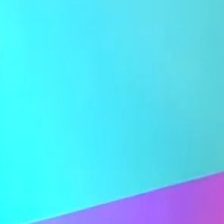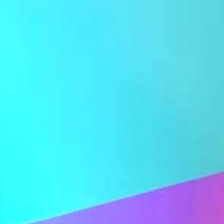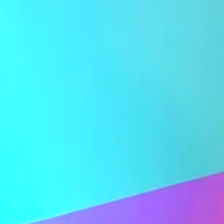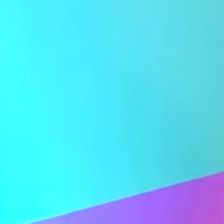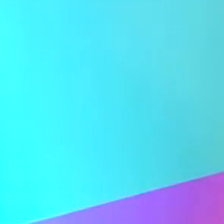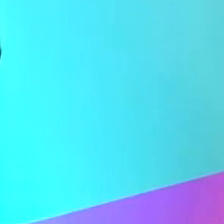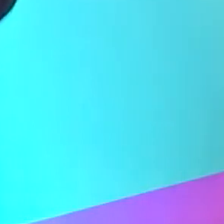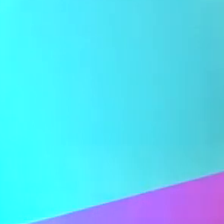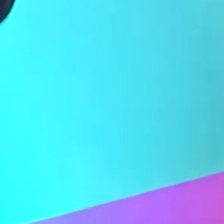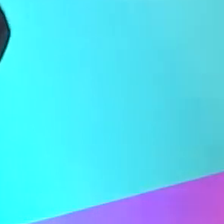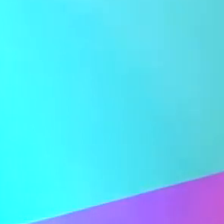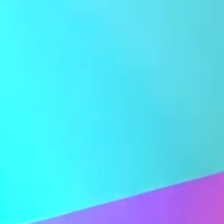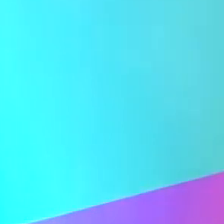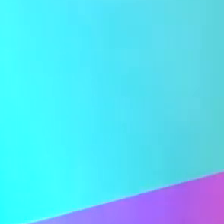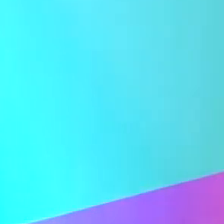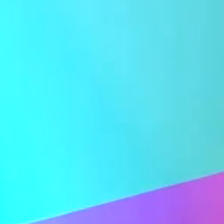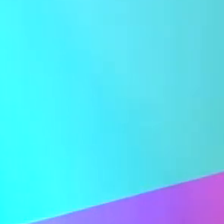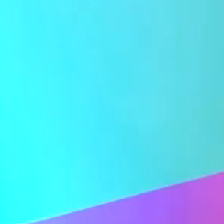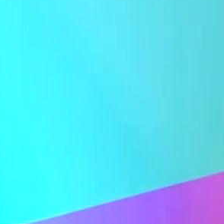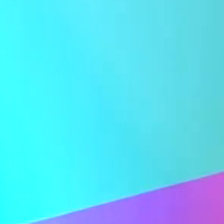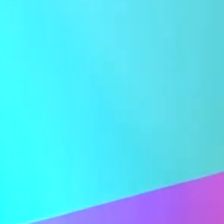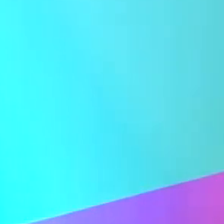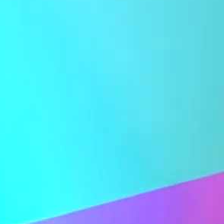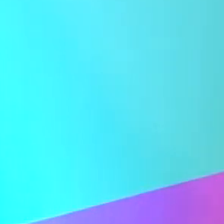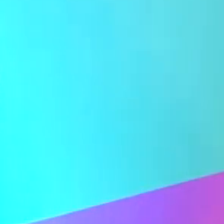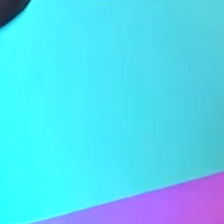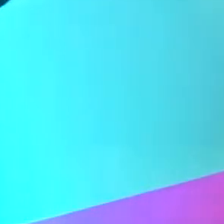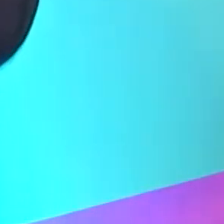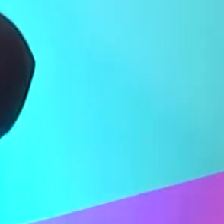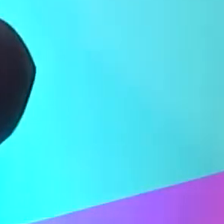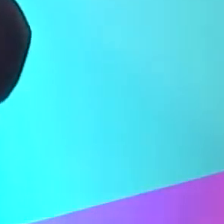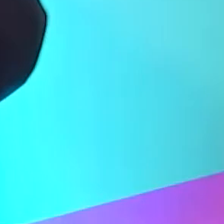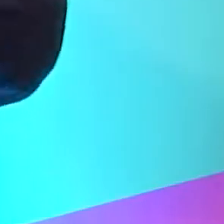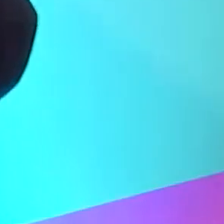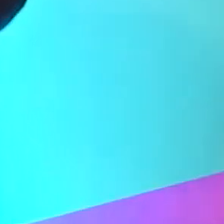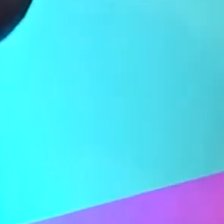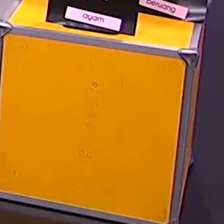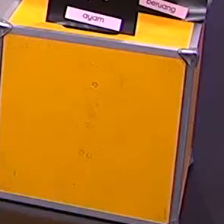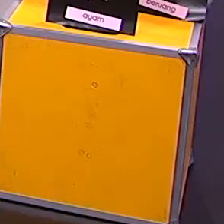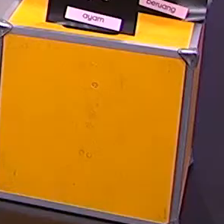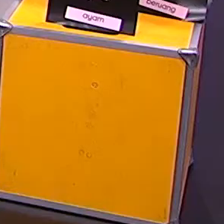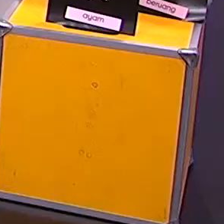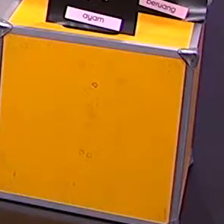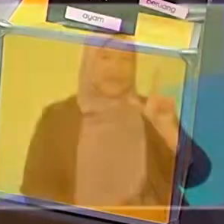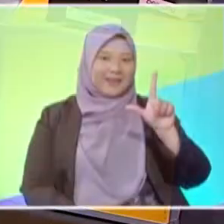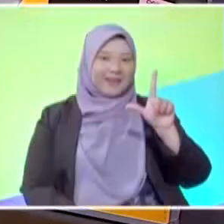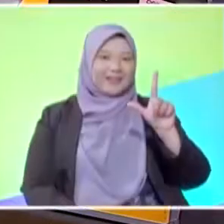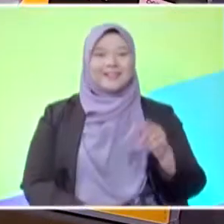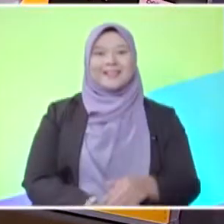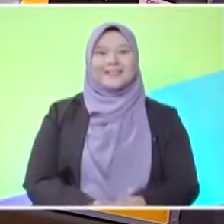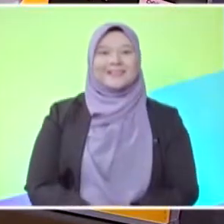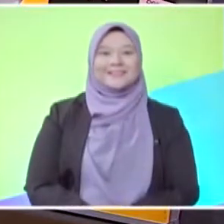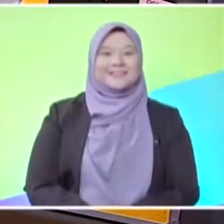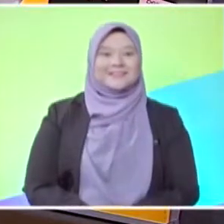pendidikan khas Jalan pil wilayah Persekutuan Kuala Lumpur oia untuk amrit mungkin yang berkepentingan khas mulai